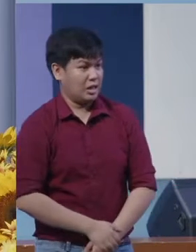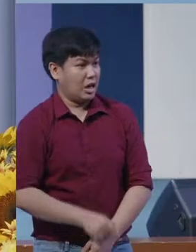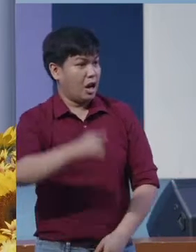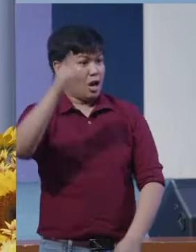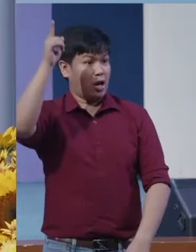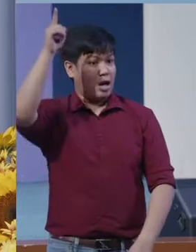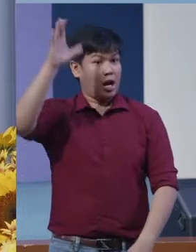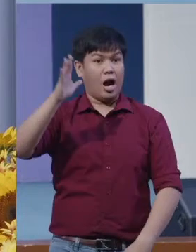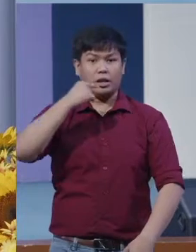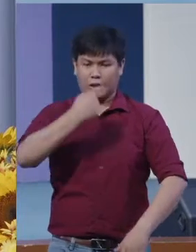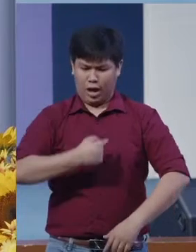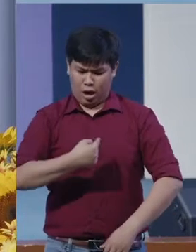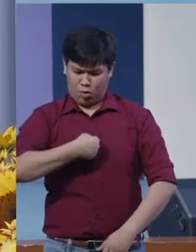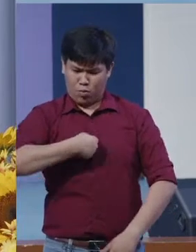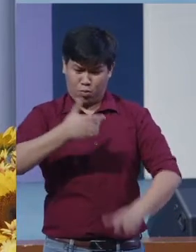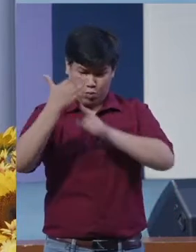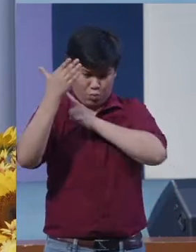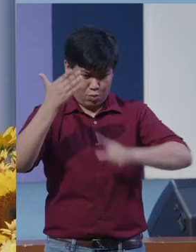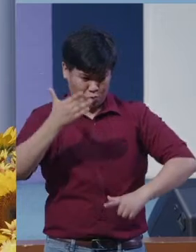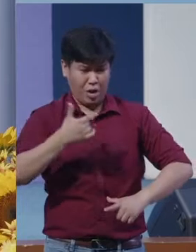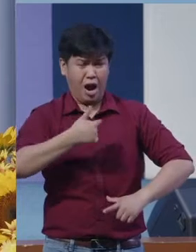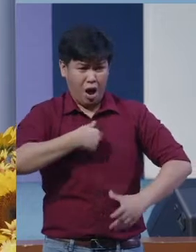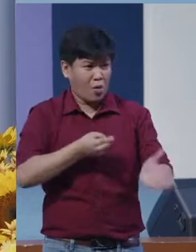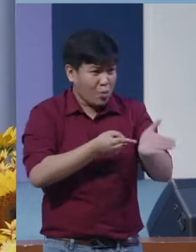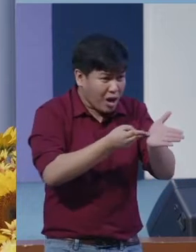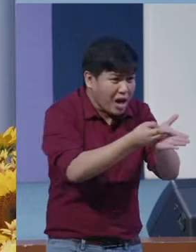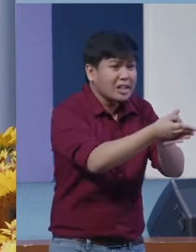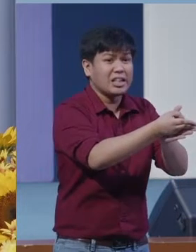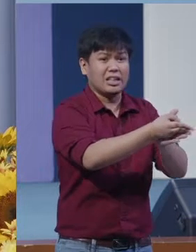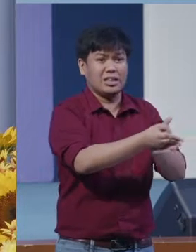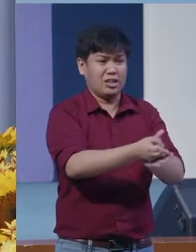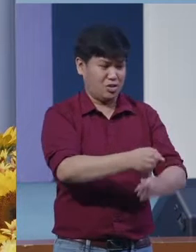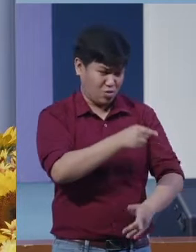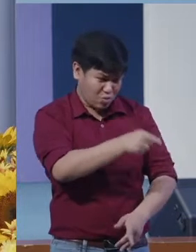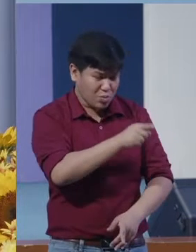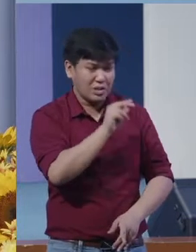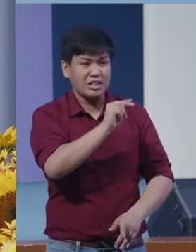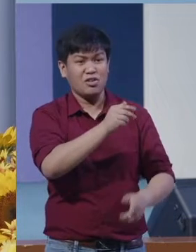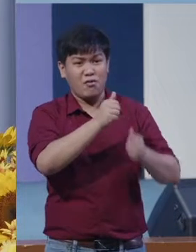ang Panginoon. Galangin niyo ako. Huwag niyong gagawin ito.